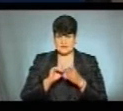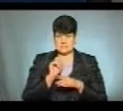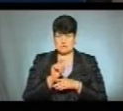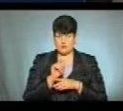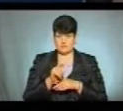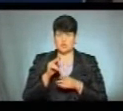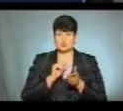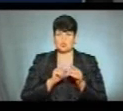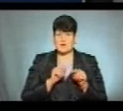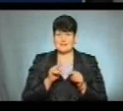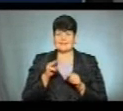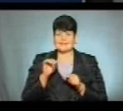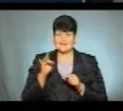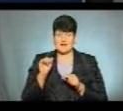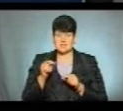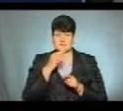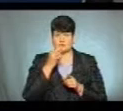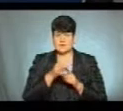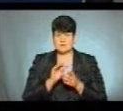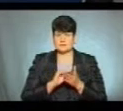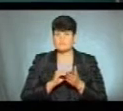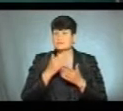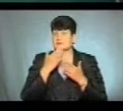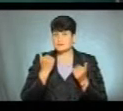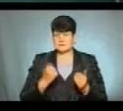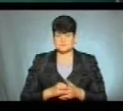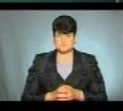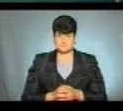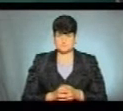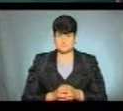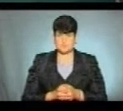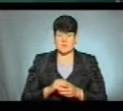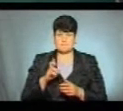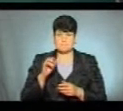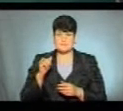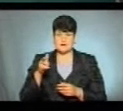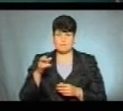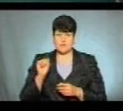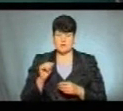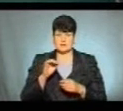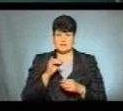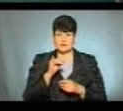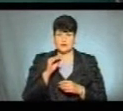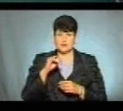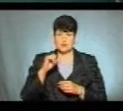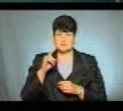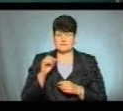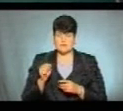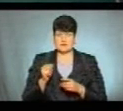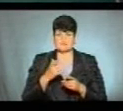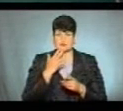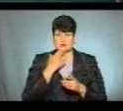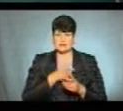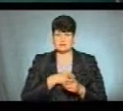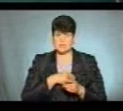замовника, друкарню і тираж. Відповідального за випуск немає. Білборд із зображенням Ігоря Юзьвака, який балотується в народні